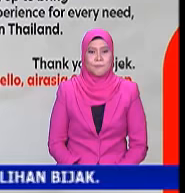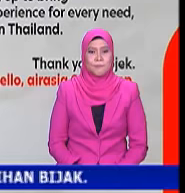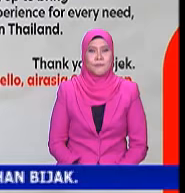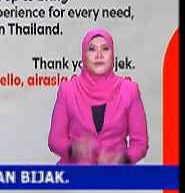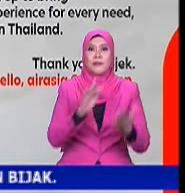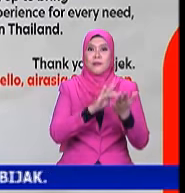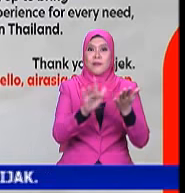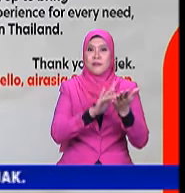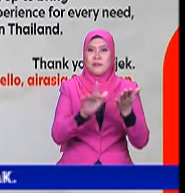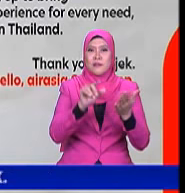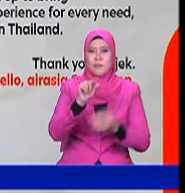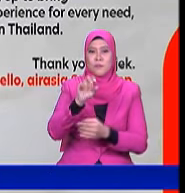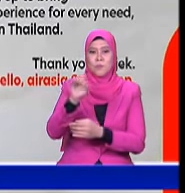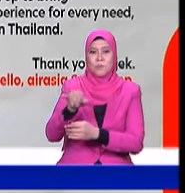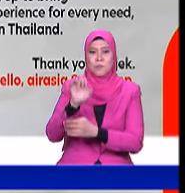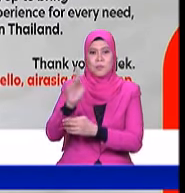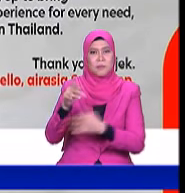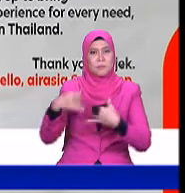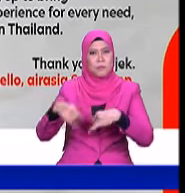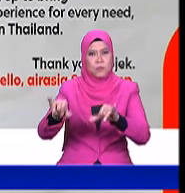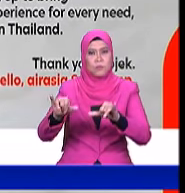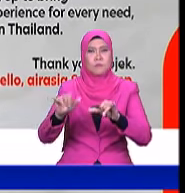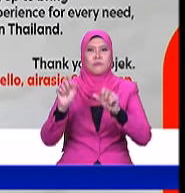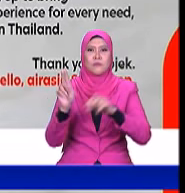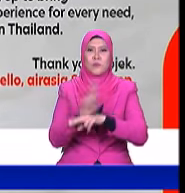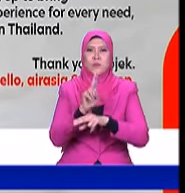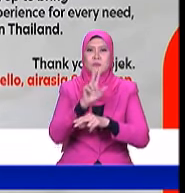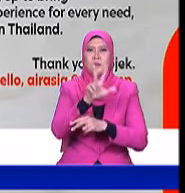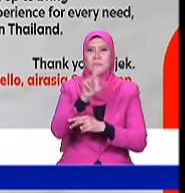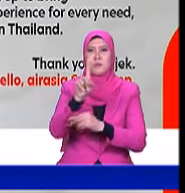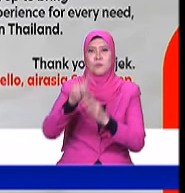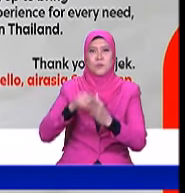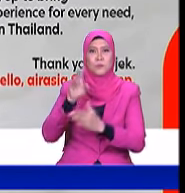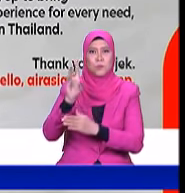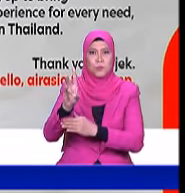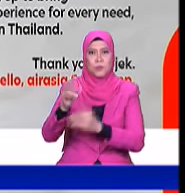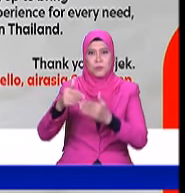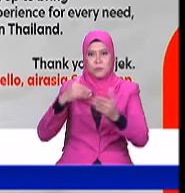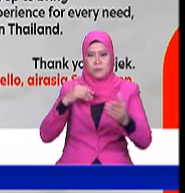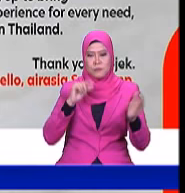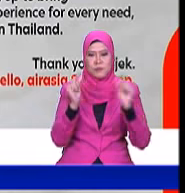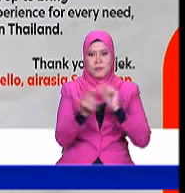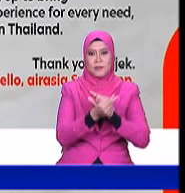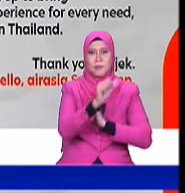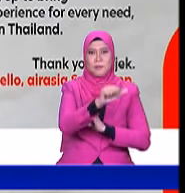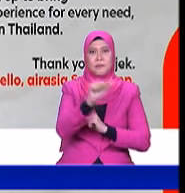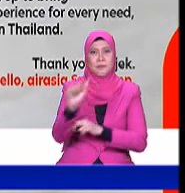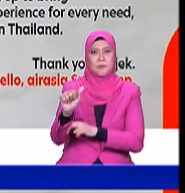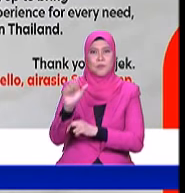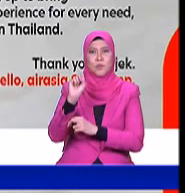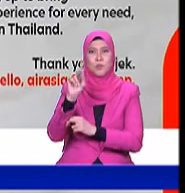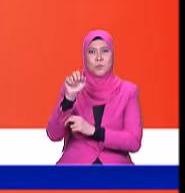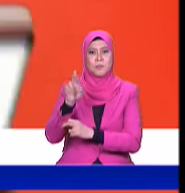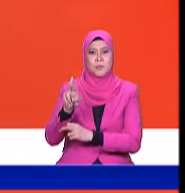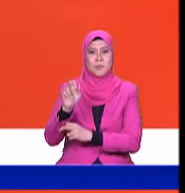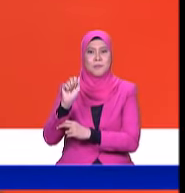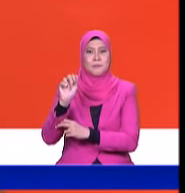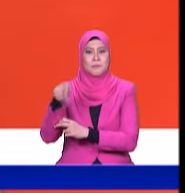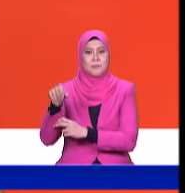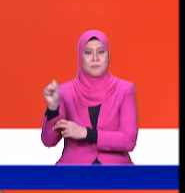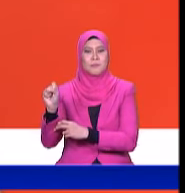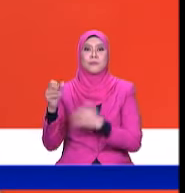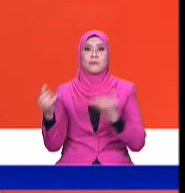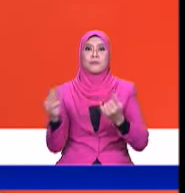Aplikasi Gojek masih boleh terus digunakan sehingga 31 Julai ini sebelum digantikan dengan AirAsia Super App. AirAsia juga